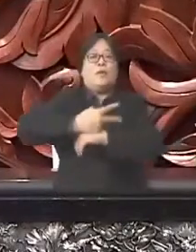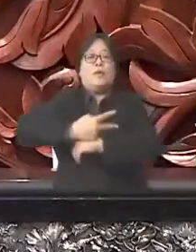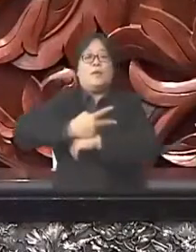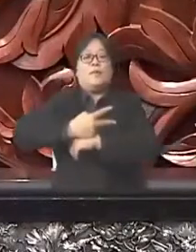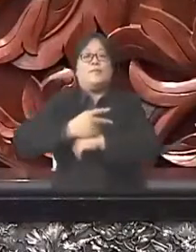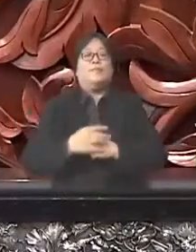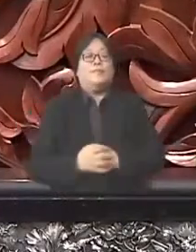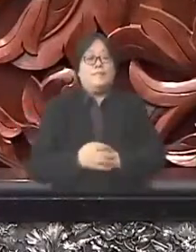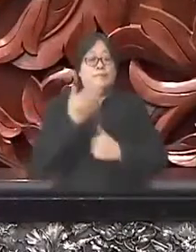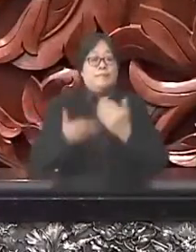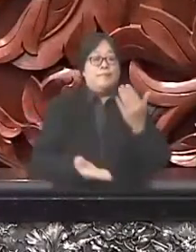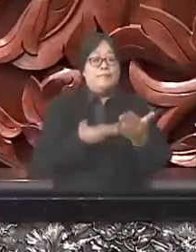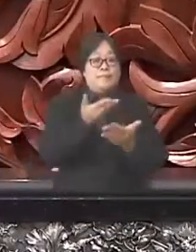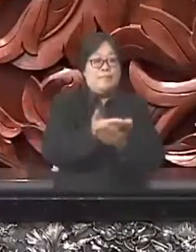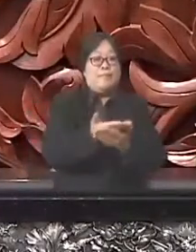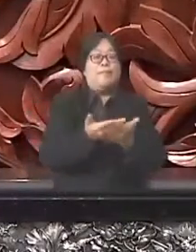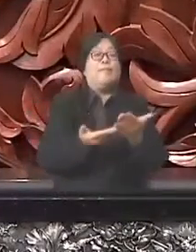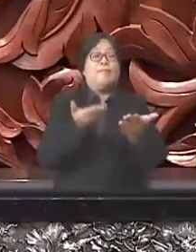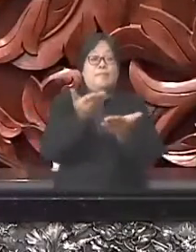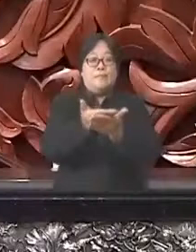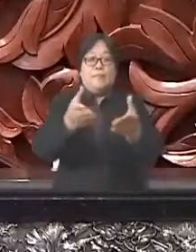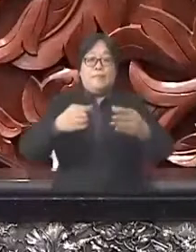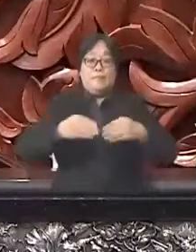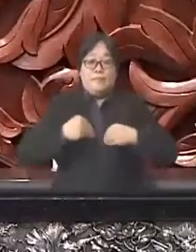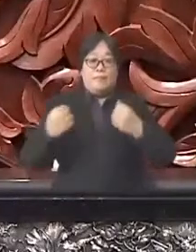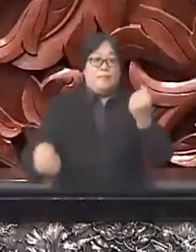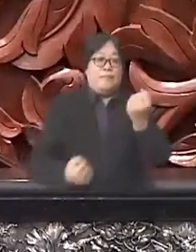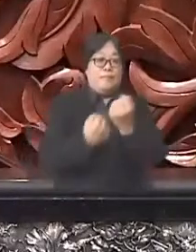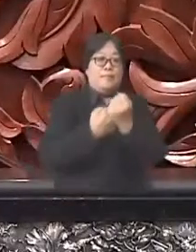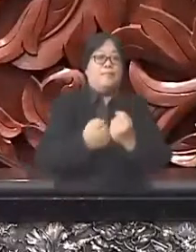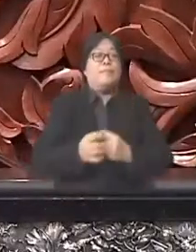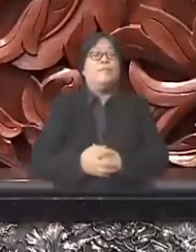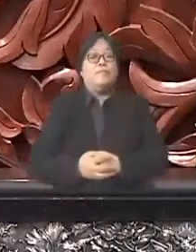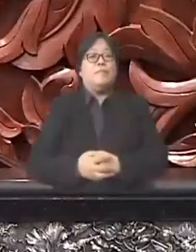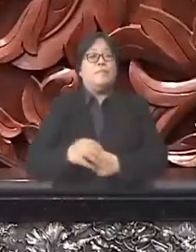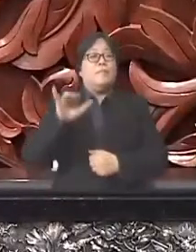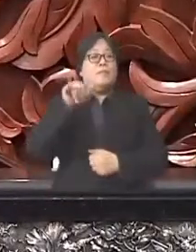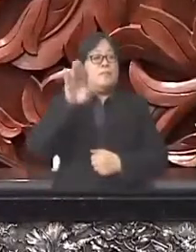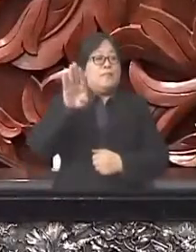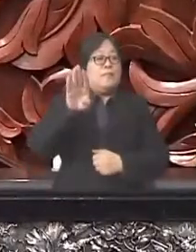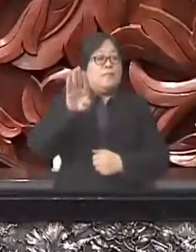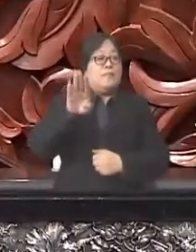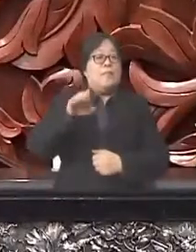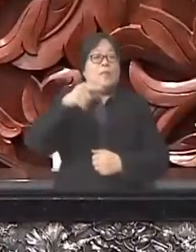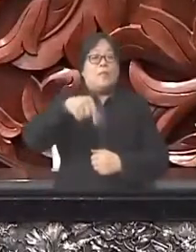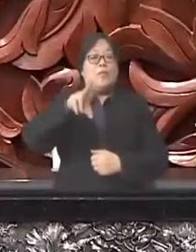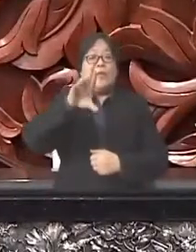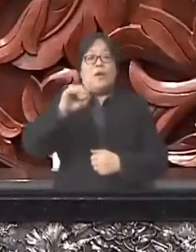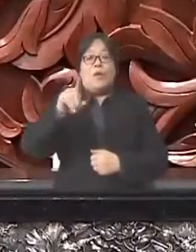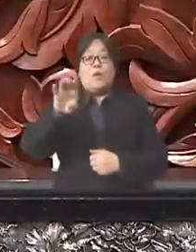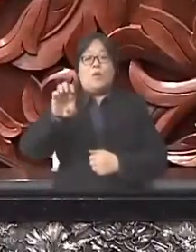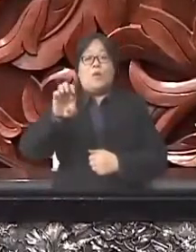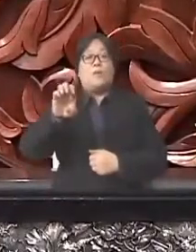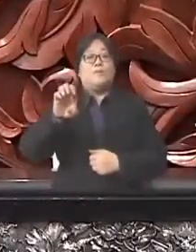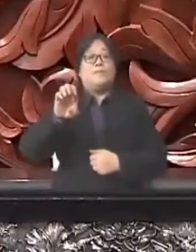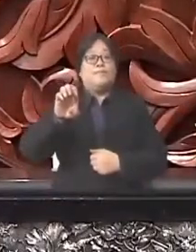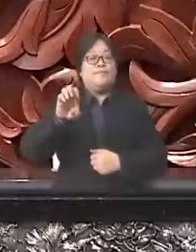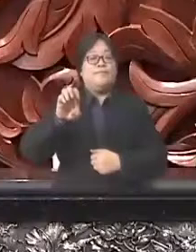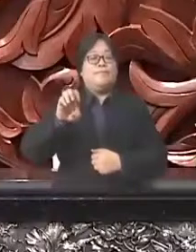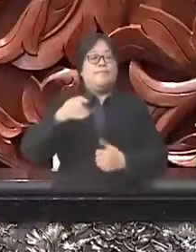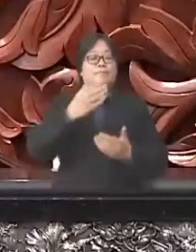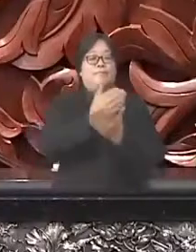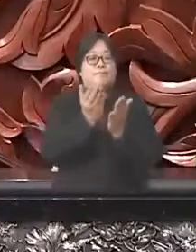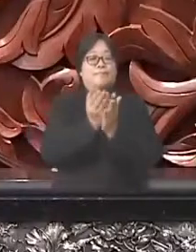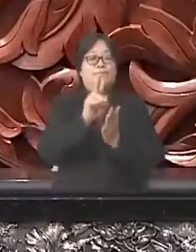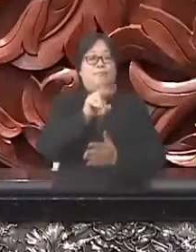hari setelah usul-usul tersebut dicadangkan dan disokong oleh Muhammad kyutech ucapan